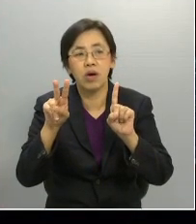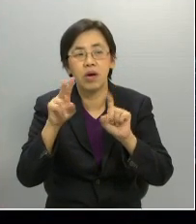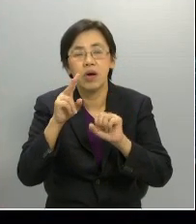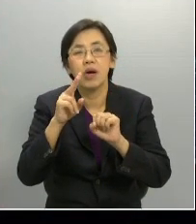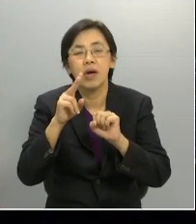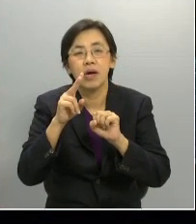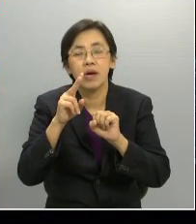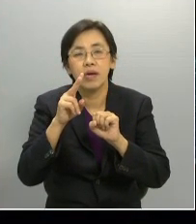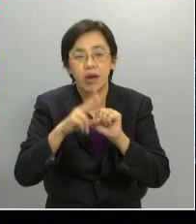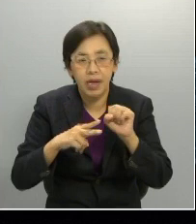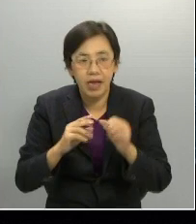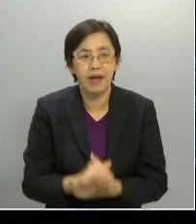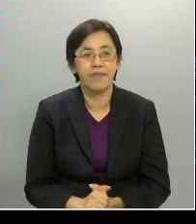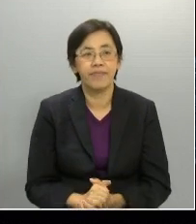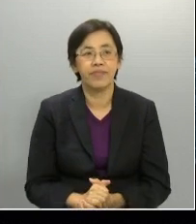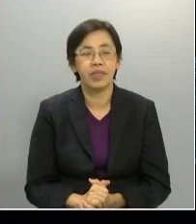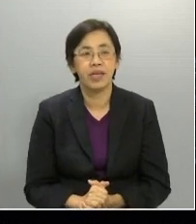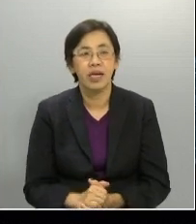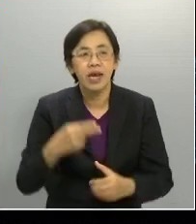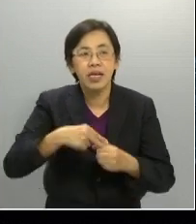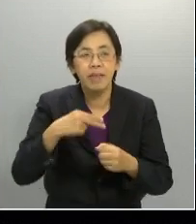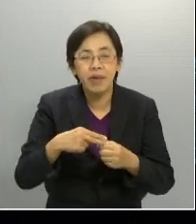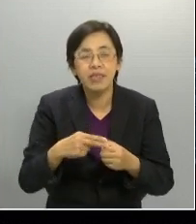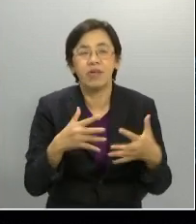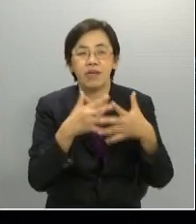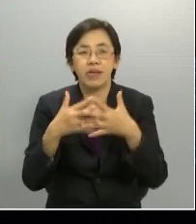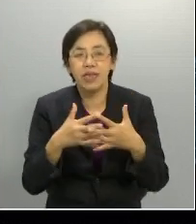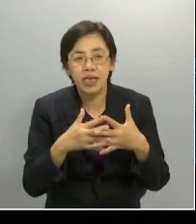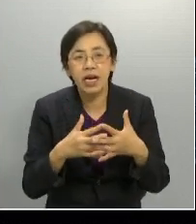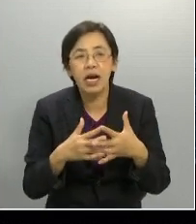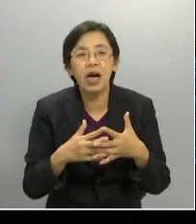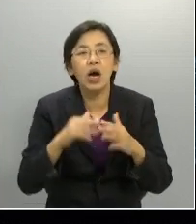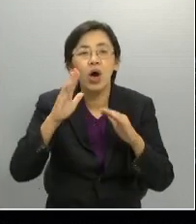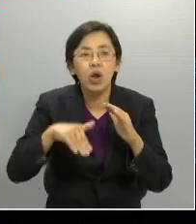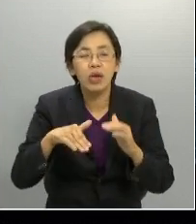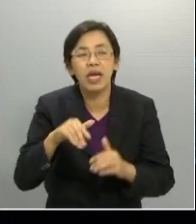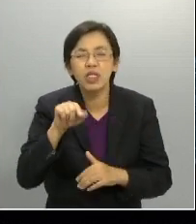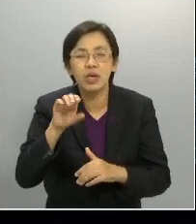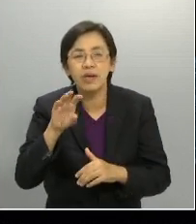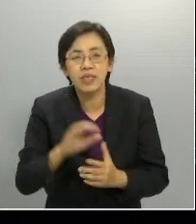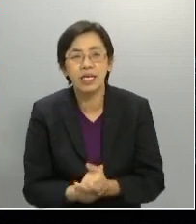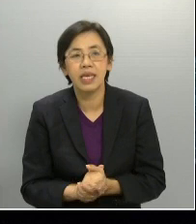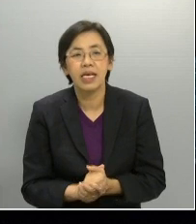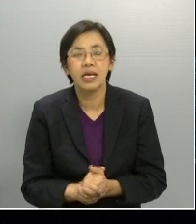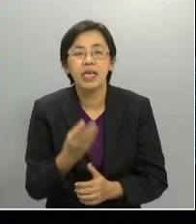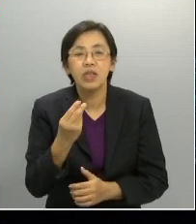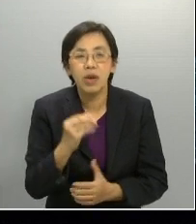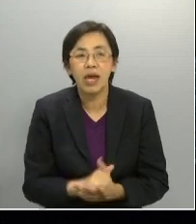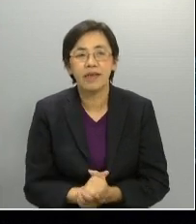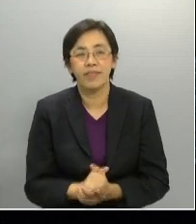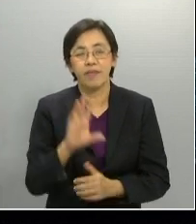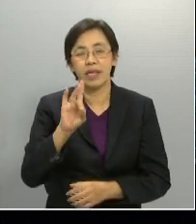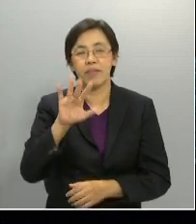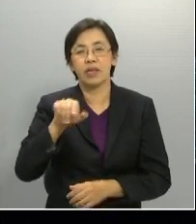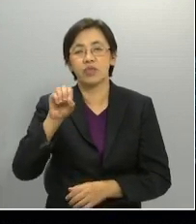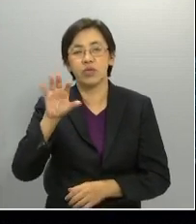ขณะที่ West Texasปรับตัวเล็กน้อยนะคะ54ซมค่ะไปปิดตลาดที่ 85.05ดอลลาร์ต่อบาร์เรล